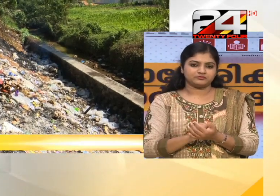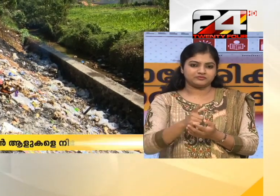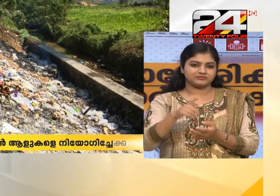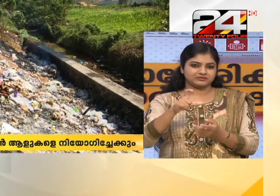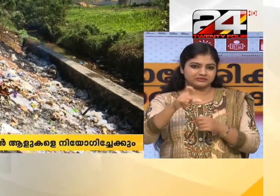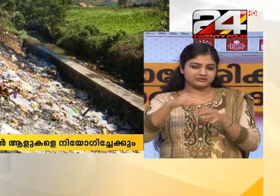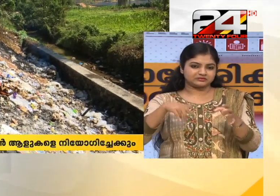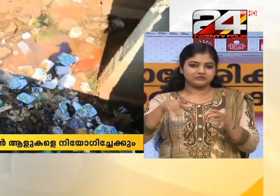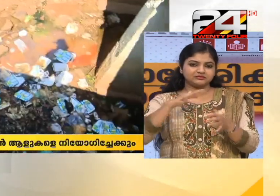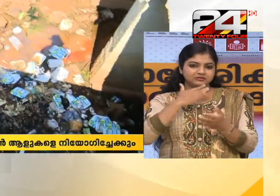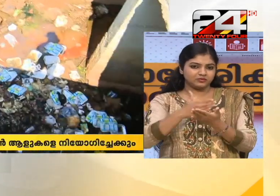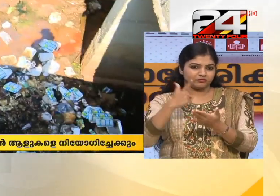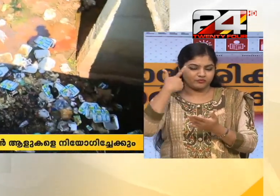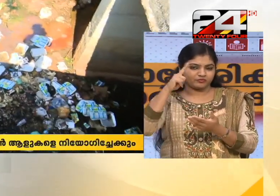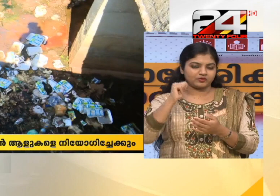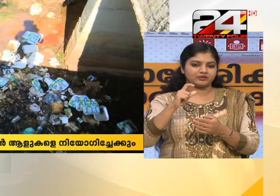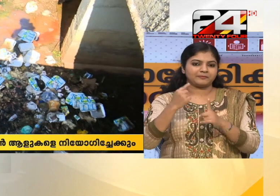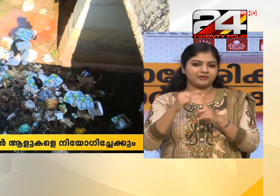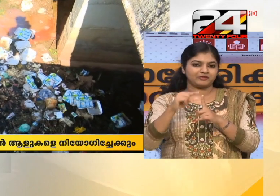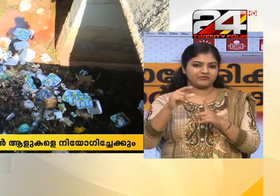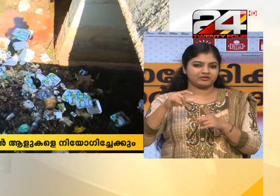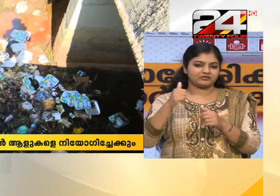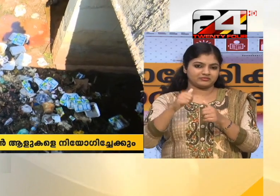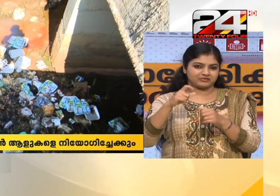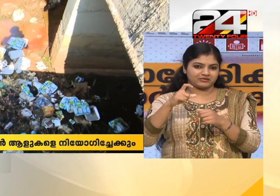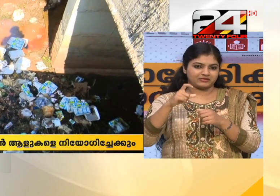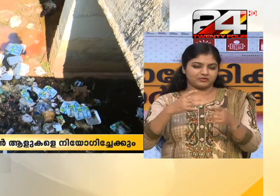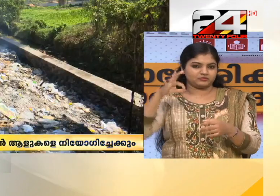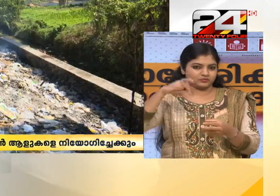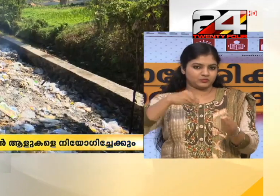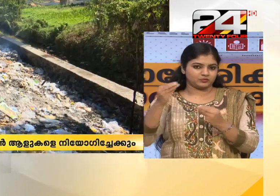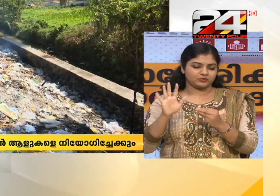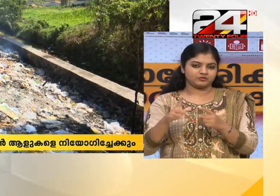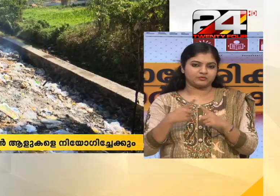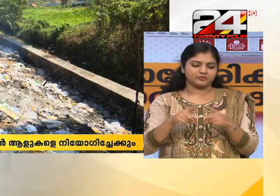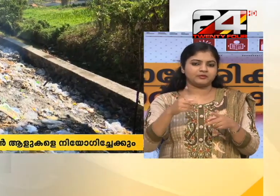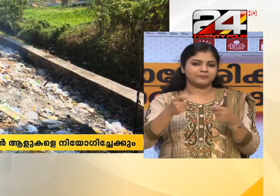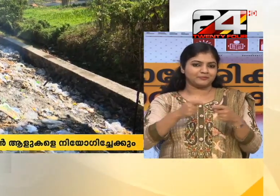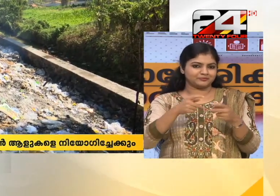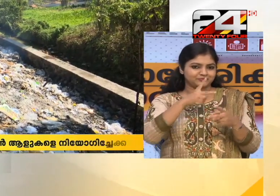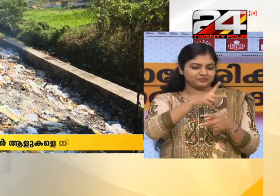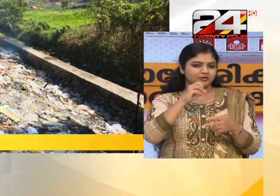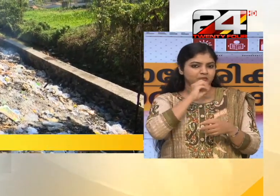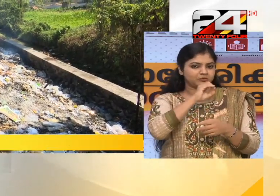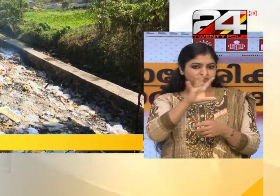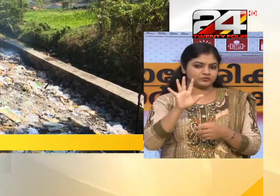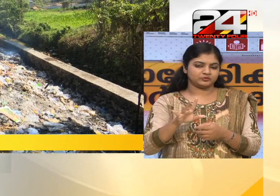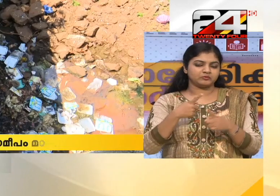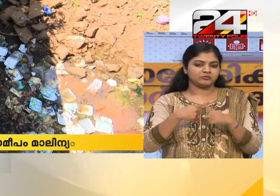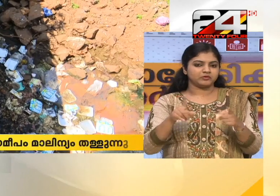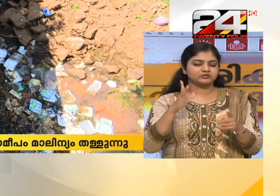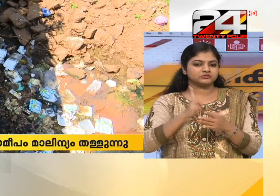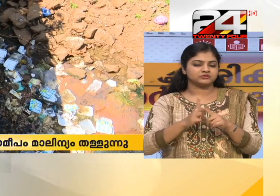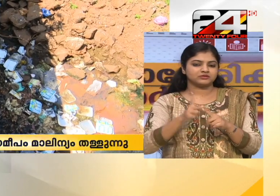നീക്കം ചെയ്യാൻ നഗരസഭ ഒരു സ്വകാര്യ ഏജൻസിക്ക് കരാർ നൽകിയിരുന്നു. ഇക്കാര്യം നഗരത്തിലെ സ്ഥാപനങ്ങളെ അറിയിക്കുകയും ചെയ്തിരുന്നു.